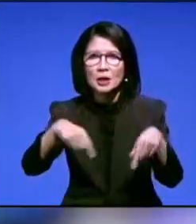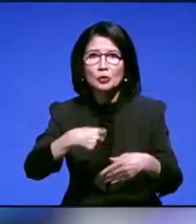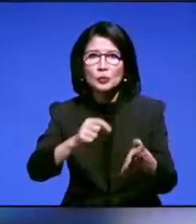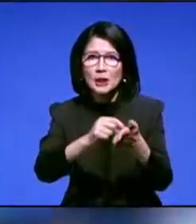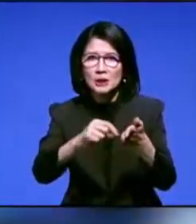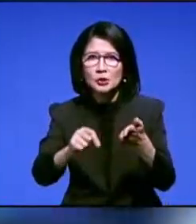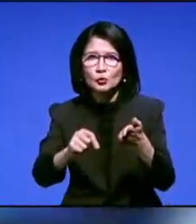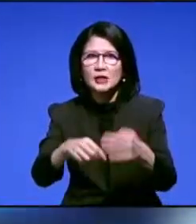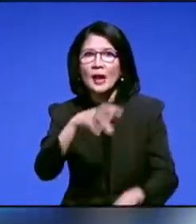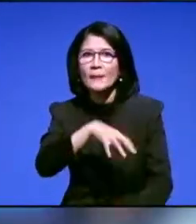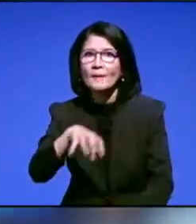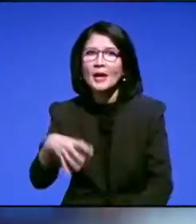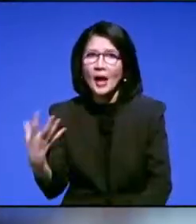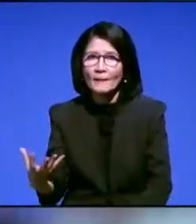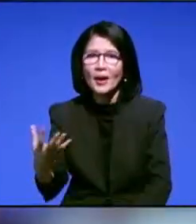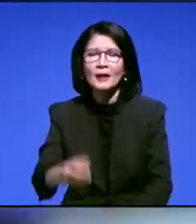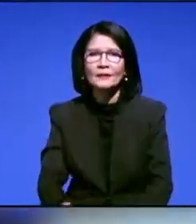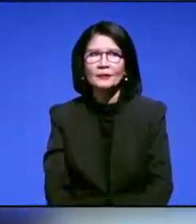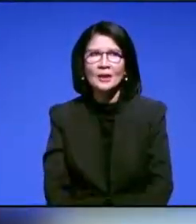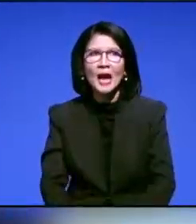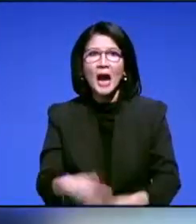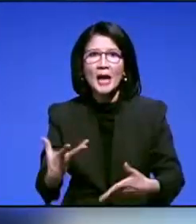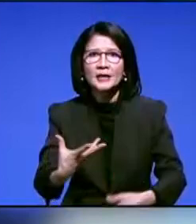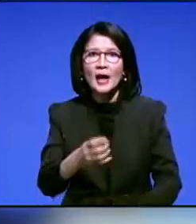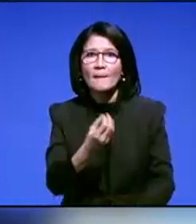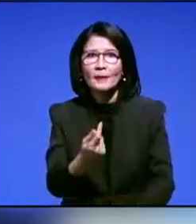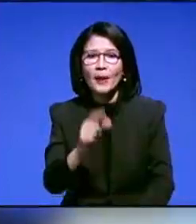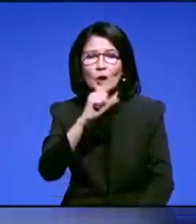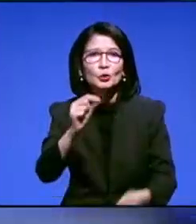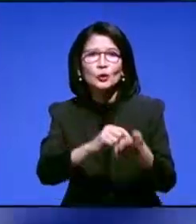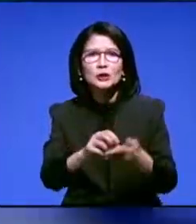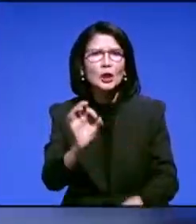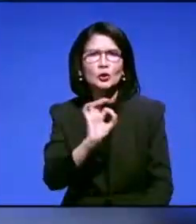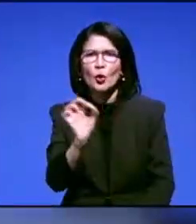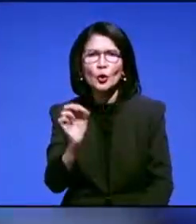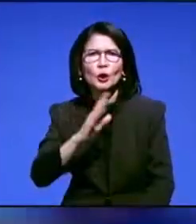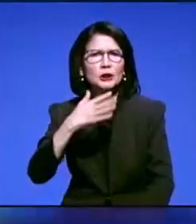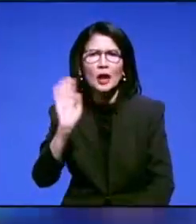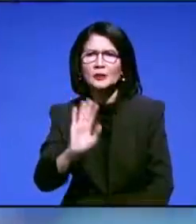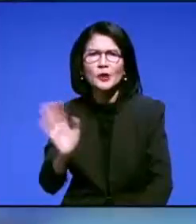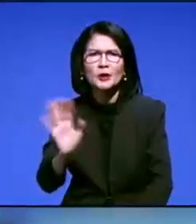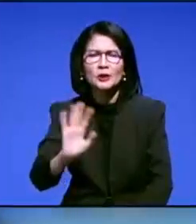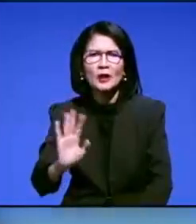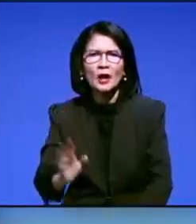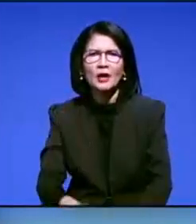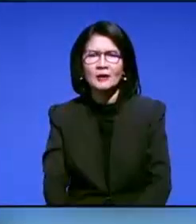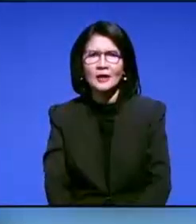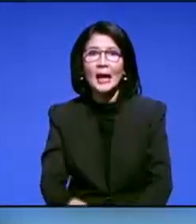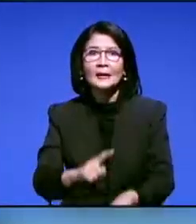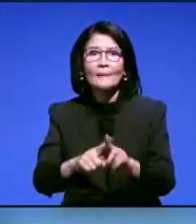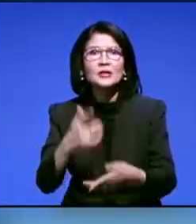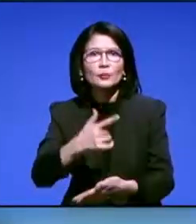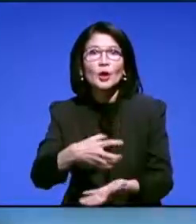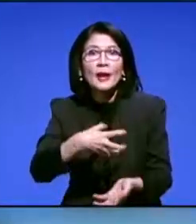tertera barang-barang apa saja yang akan dikenakan oleh pajak. Terkadang ada beberapa penumpang yang tulisnya semuanya no, no, no, tidak, barangmu mahal dan lain sebagainya, padahal